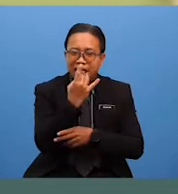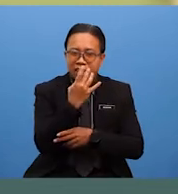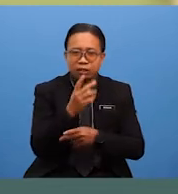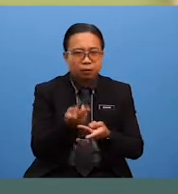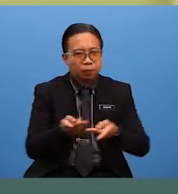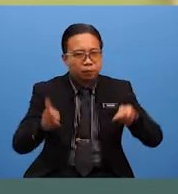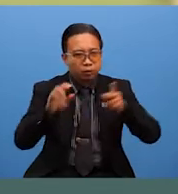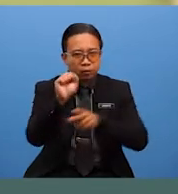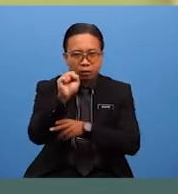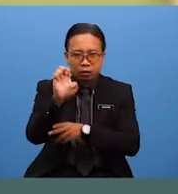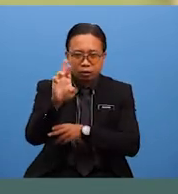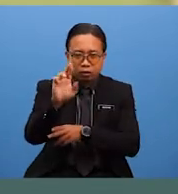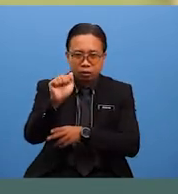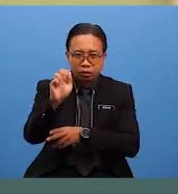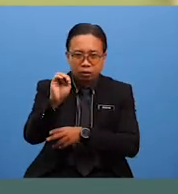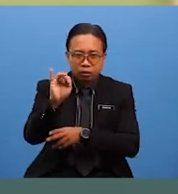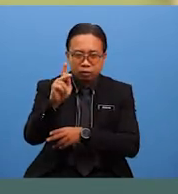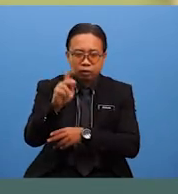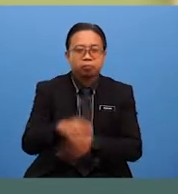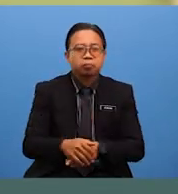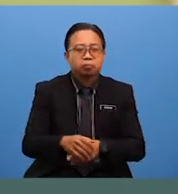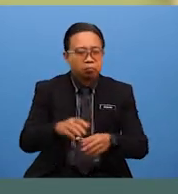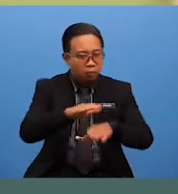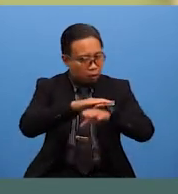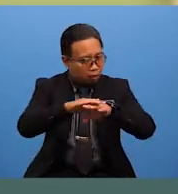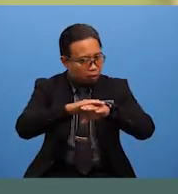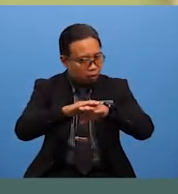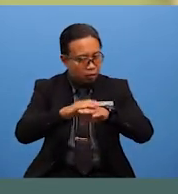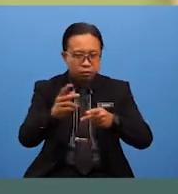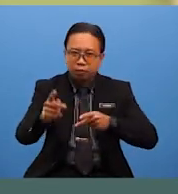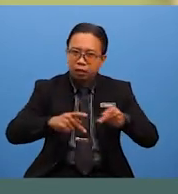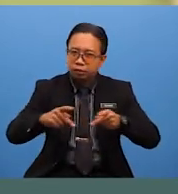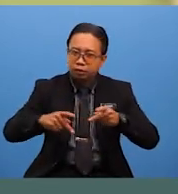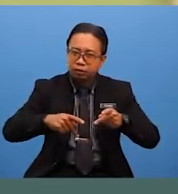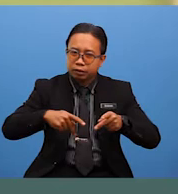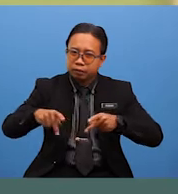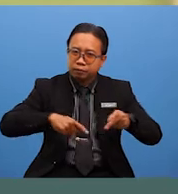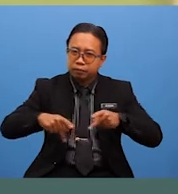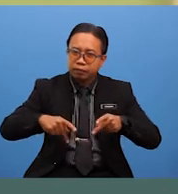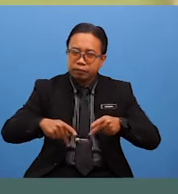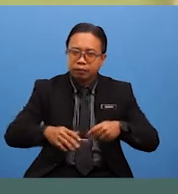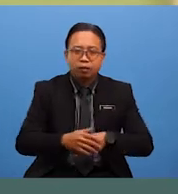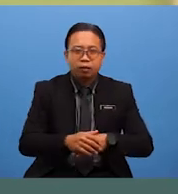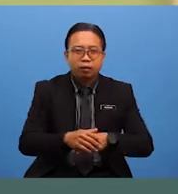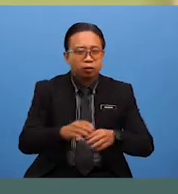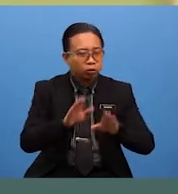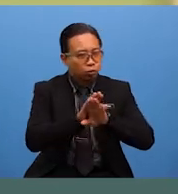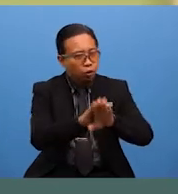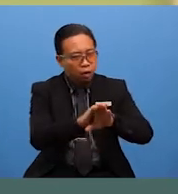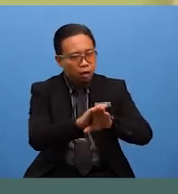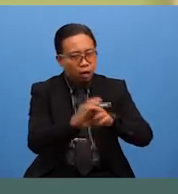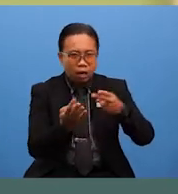lapisan plastik pada pemegang periuk dan sendu itu pula menghalangi pengaliran Habel